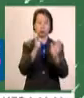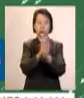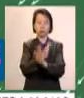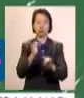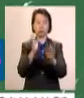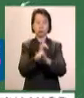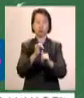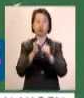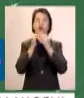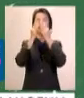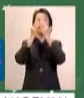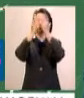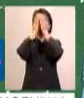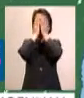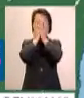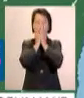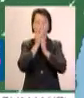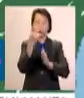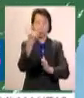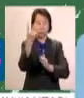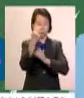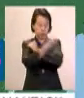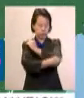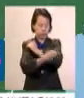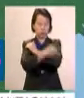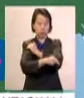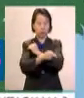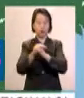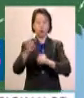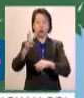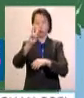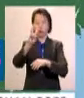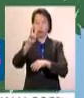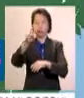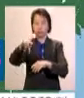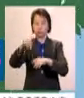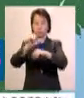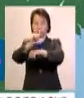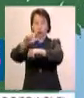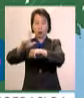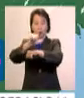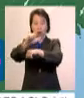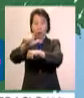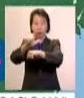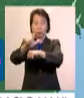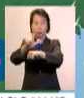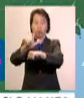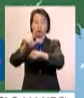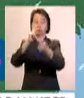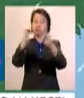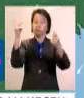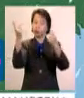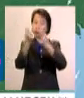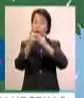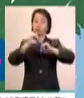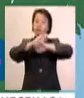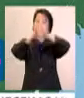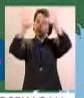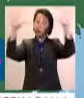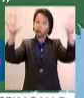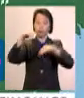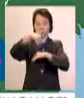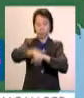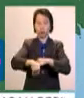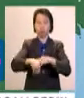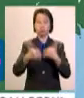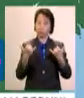pula, alhamdulillah kedua-dua negeri termasuk wilayah Persekutuan Labuan adalah dalam keadaan yang cerah pada malam